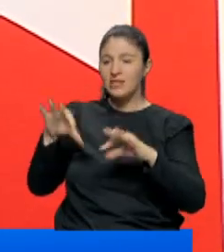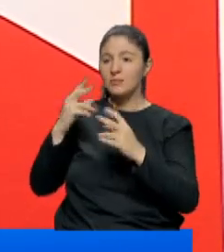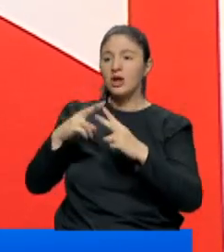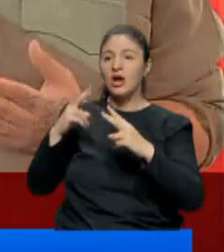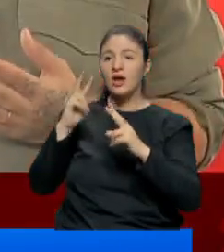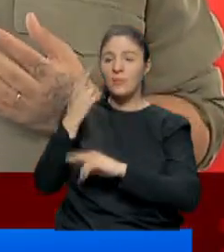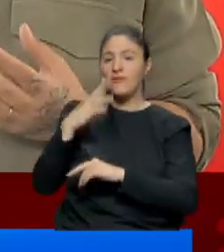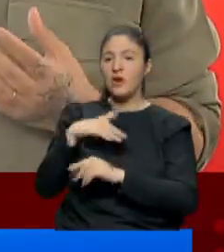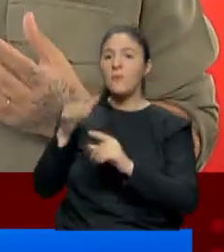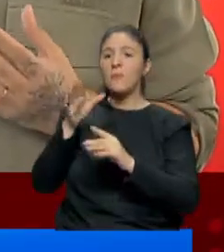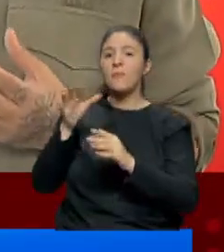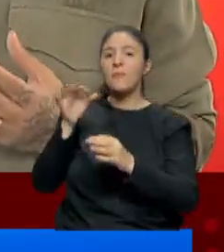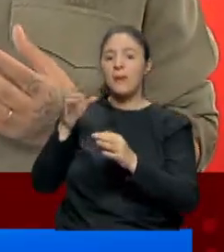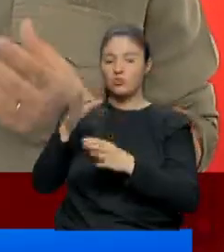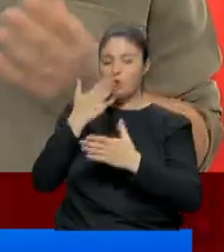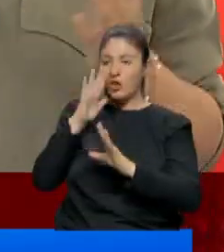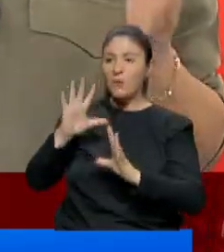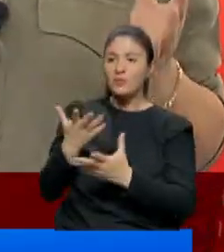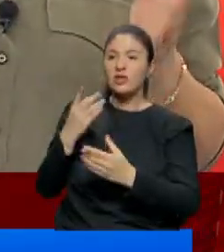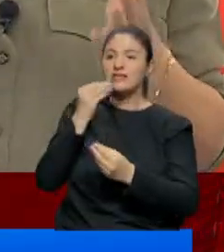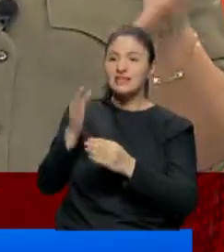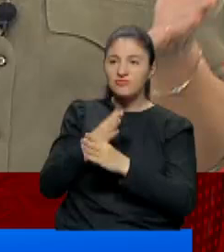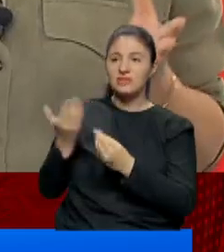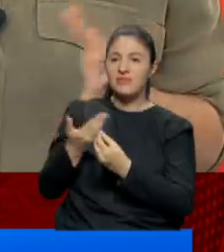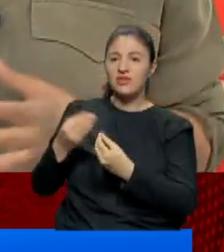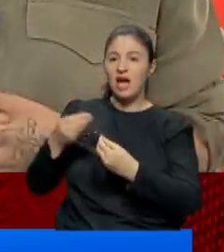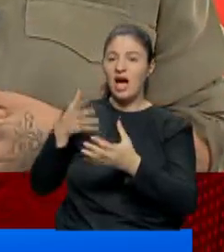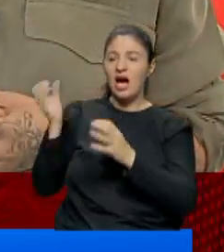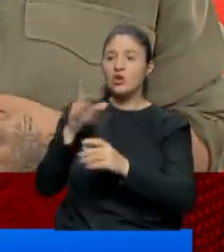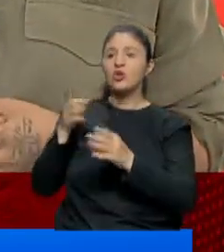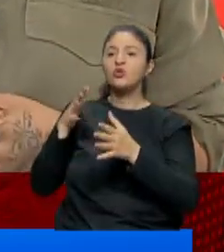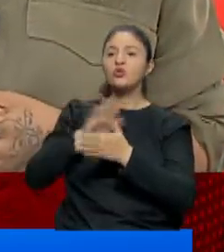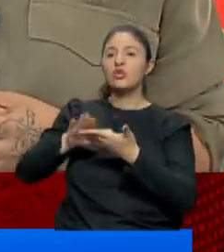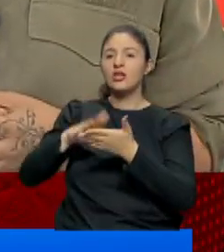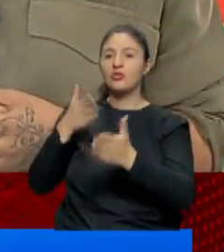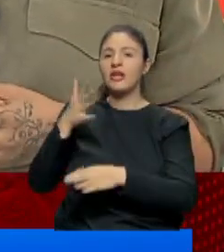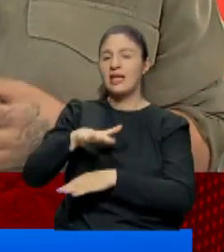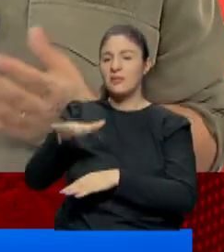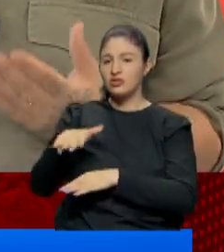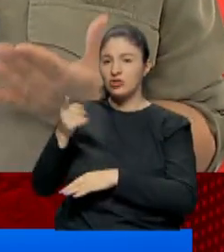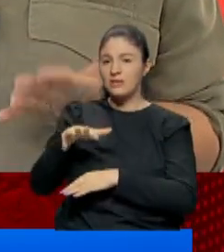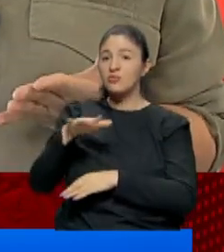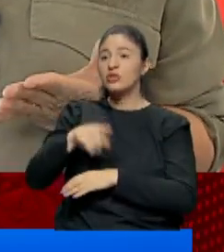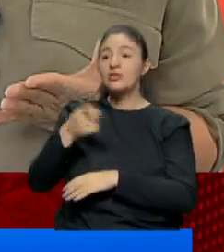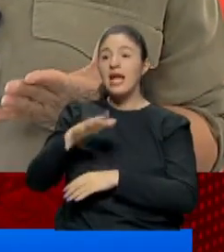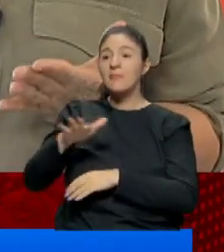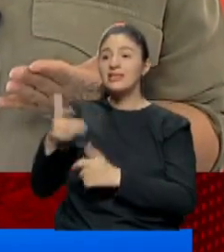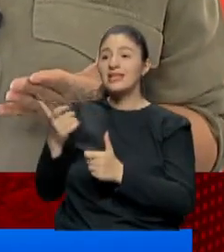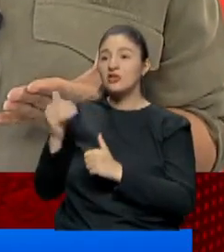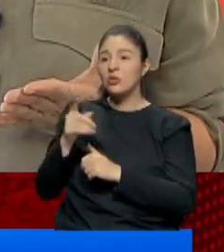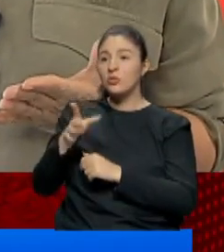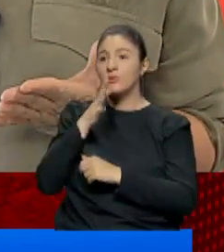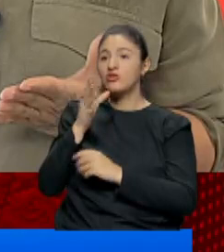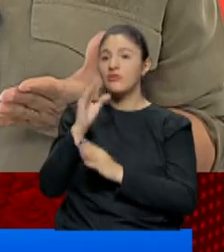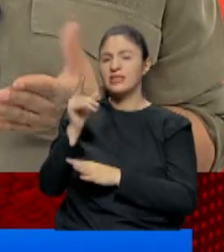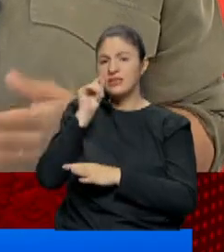ki biyobozunur dediğimi sebze meyve atıklarının vahşi yani düzenli depolamadaki oranı yüzde 55 Peki bu 155 nereden geliyor